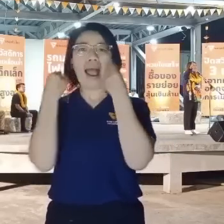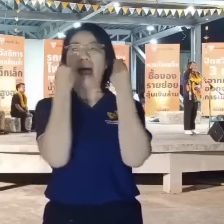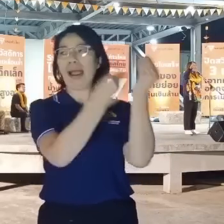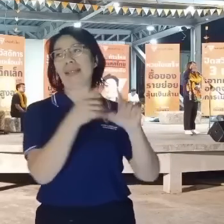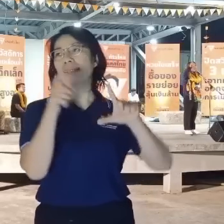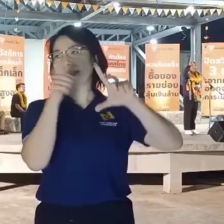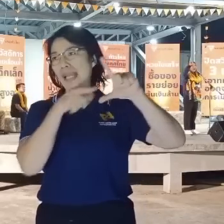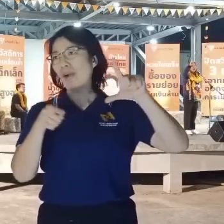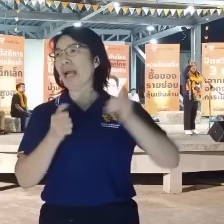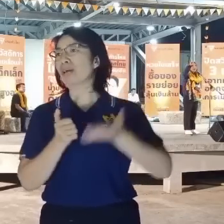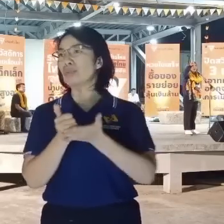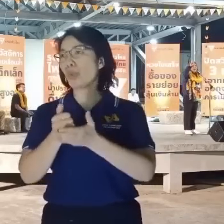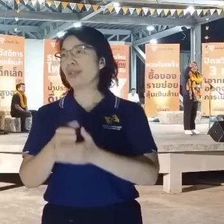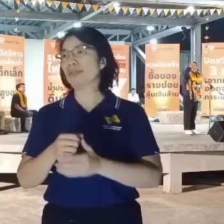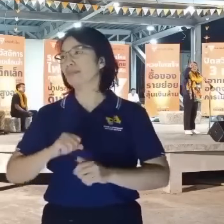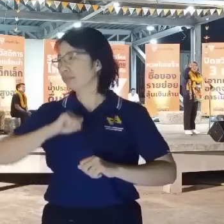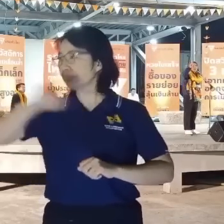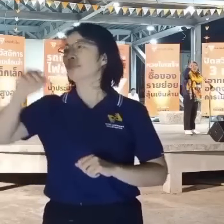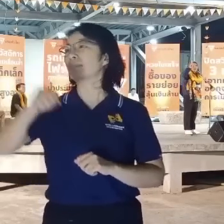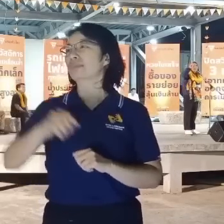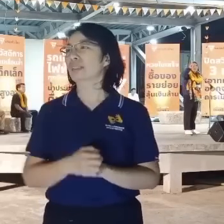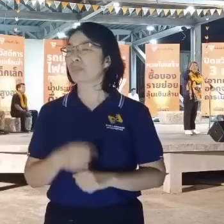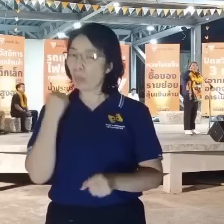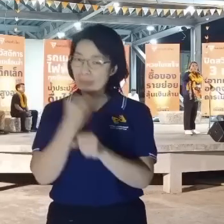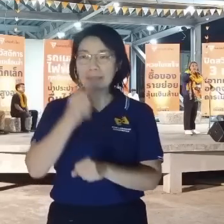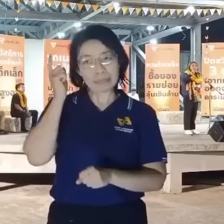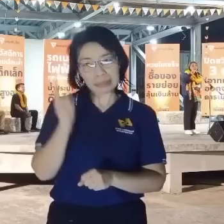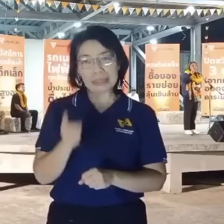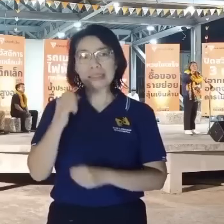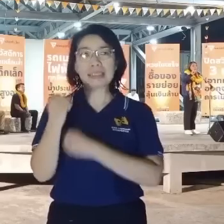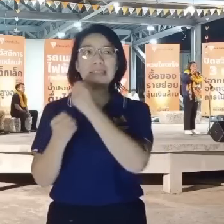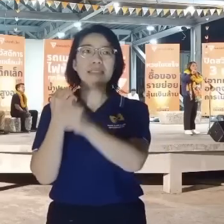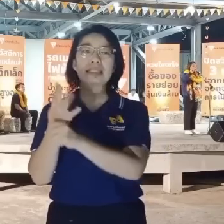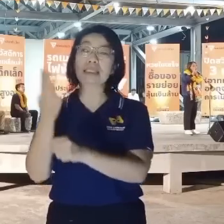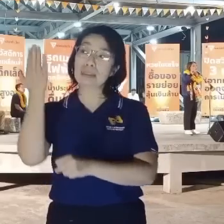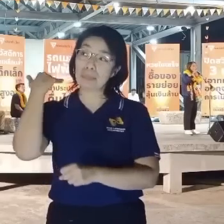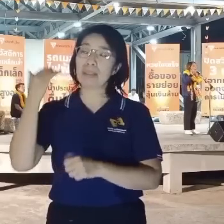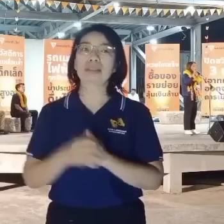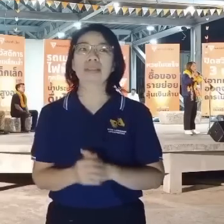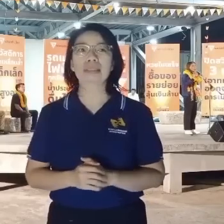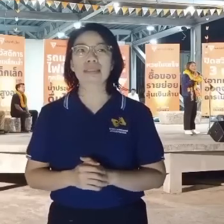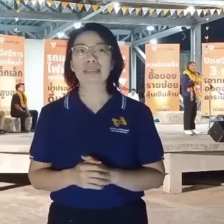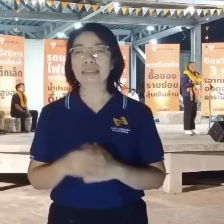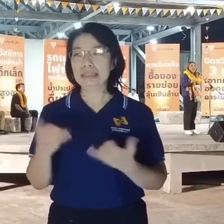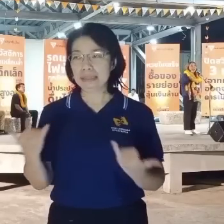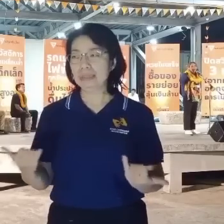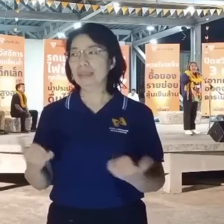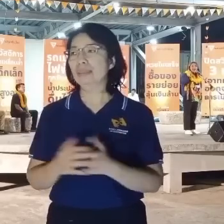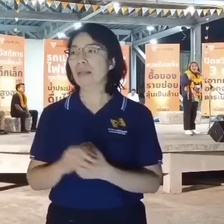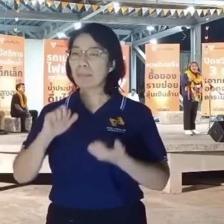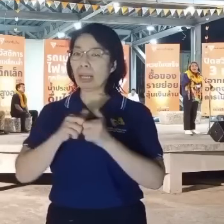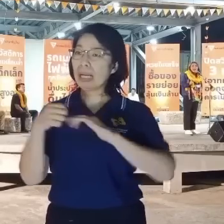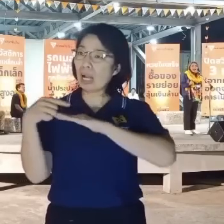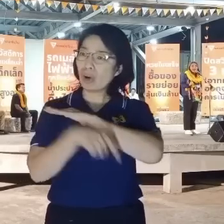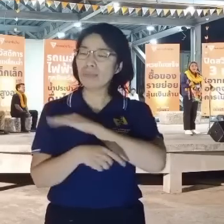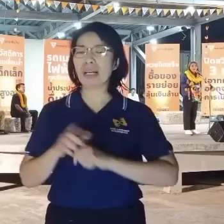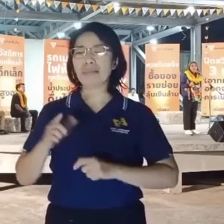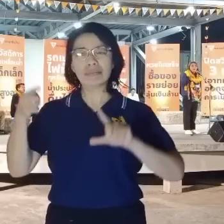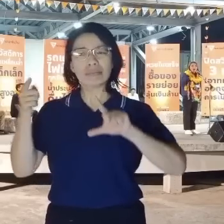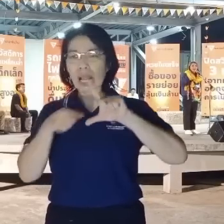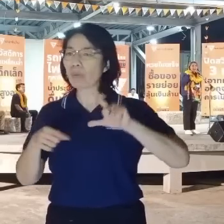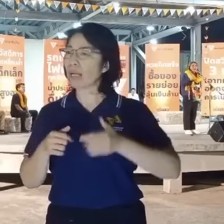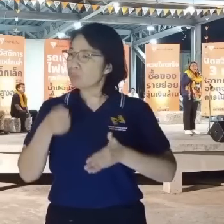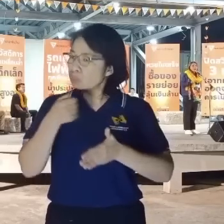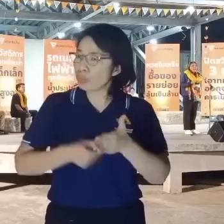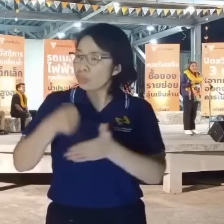ใช่เพราะเราเอาจริงตลอด4ปีที่ผ่านมาในการต่อสู้กับคอร์รัปชันและเราเห็นแล้ว